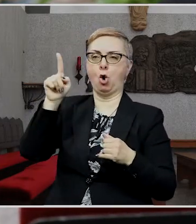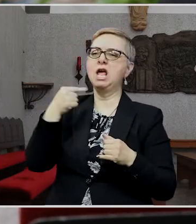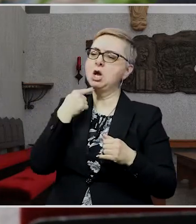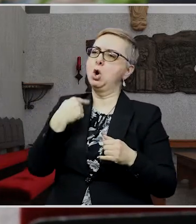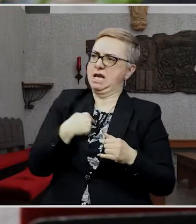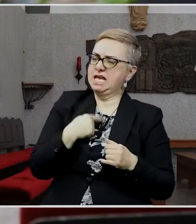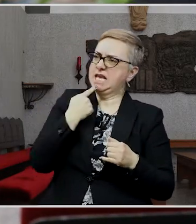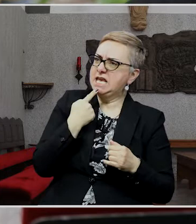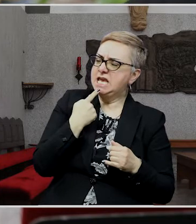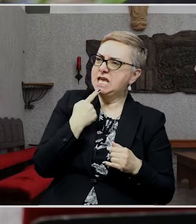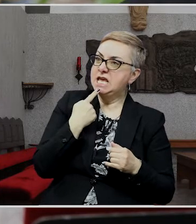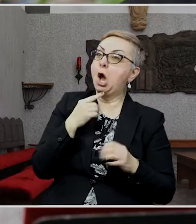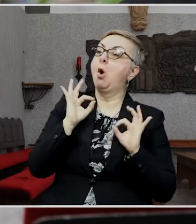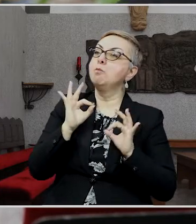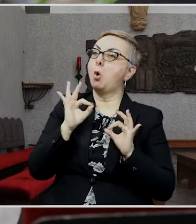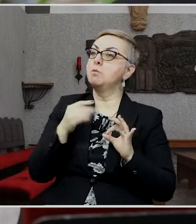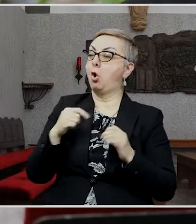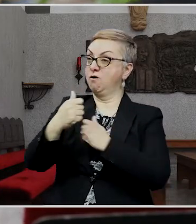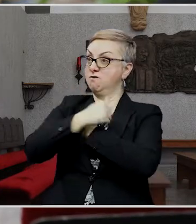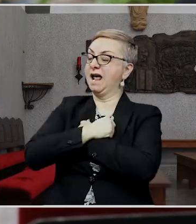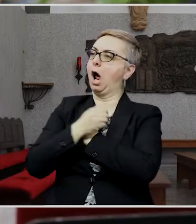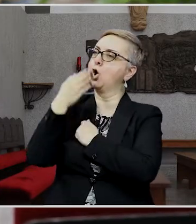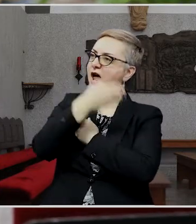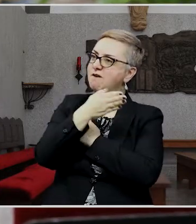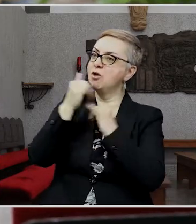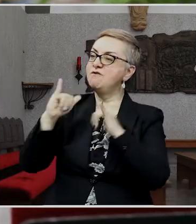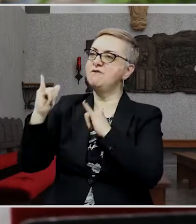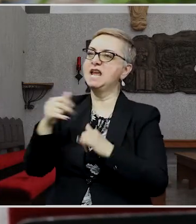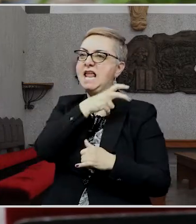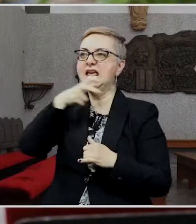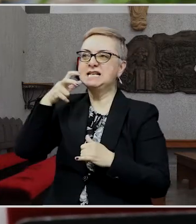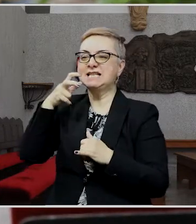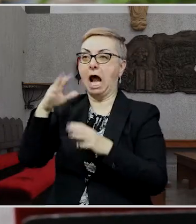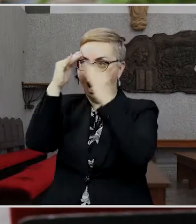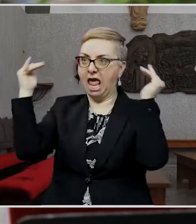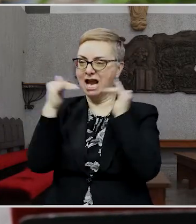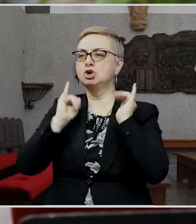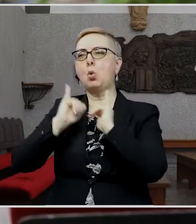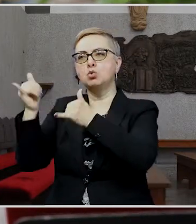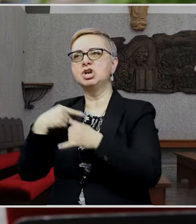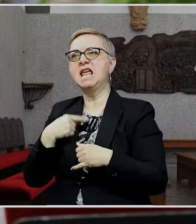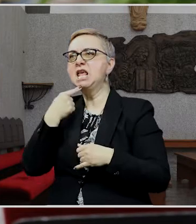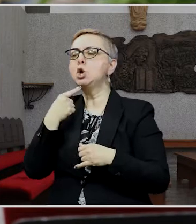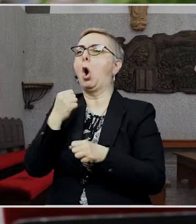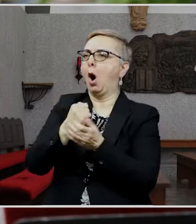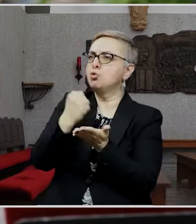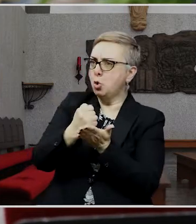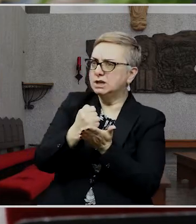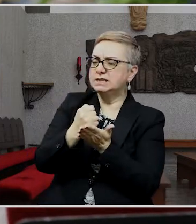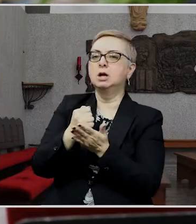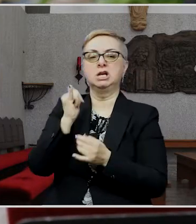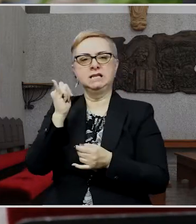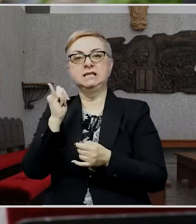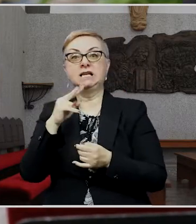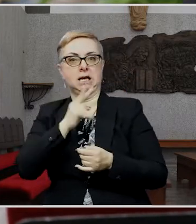e faccia uscire i figli di israele dall'egitto rispose io sarò con te